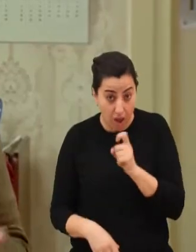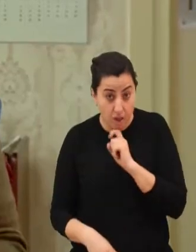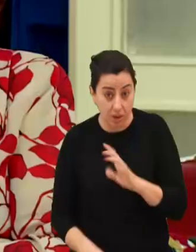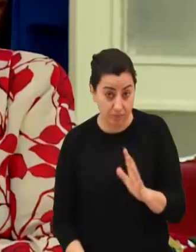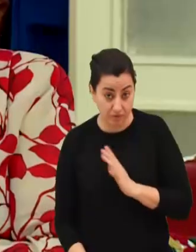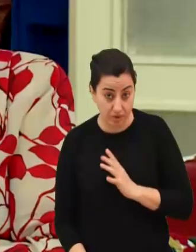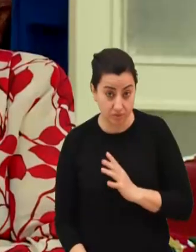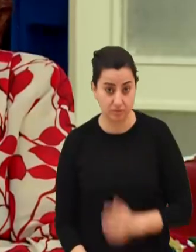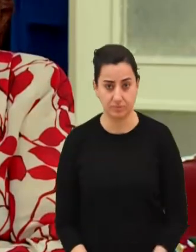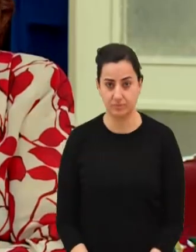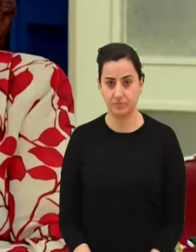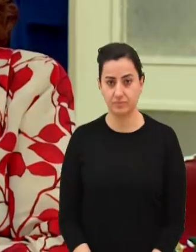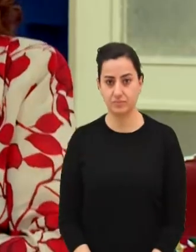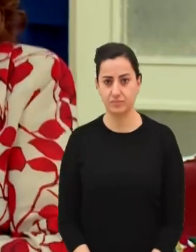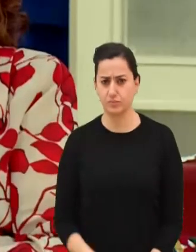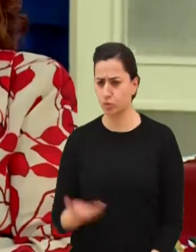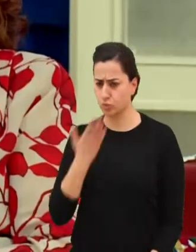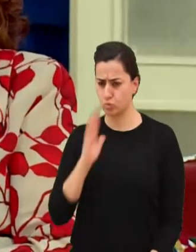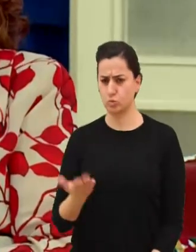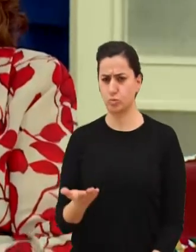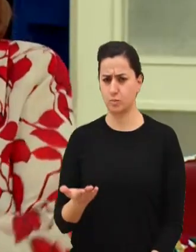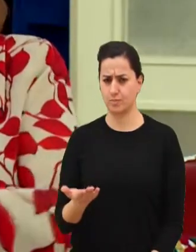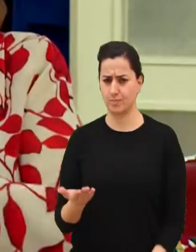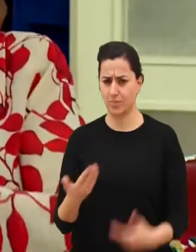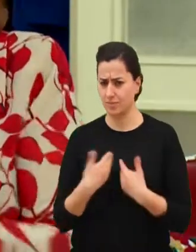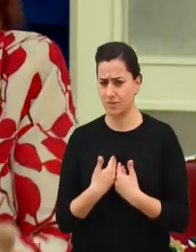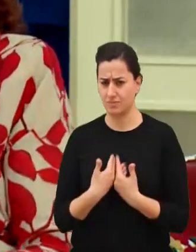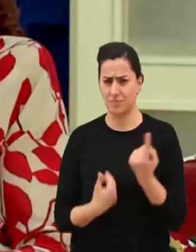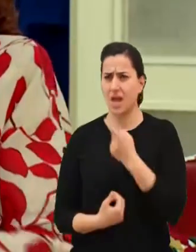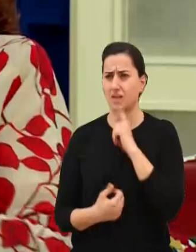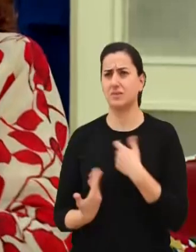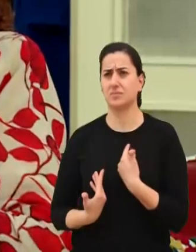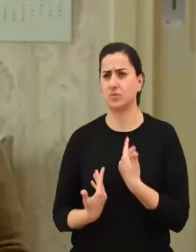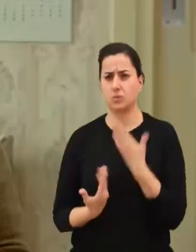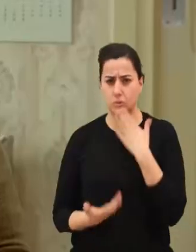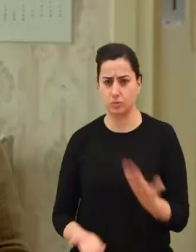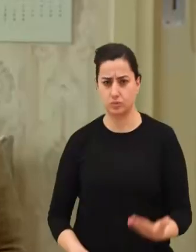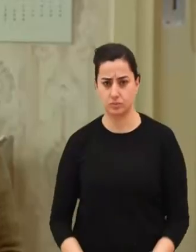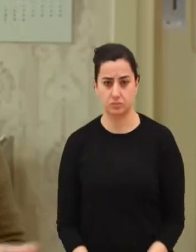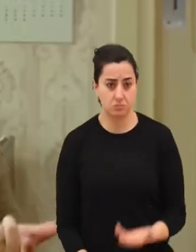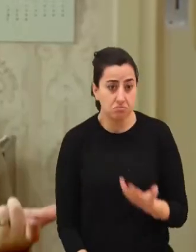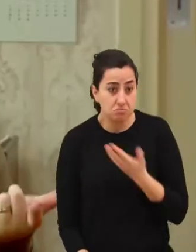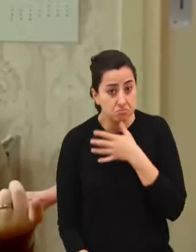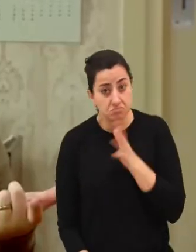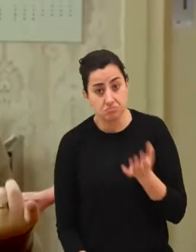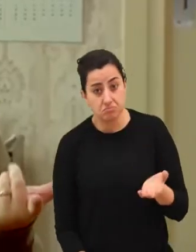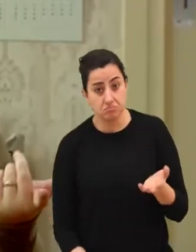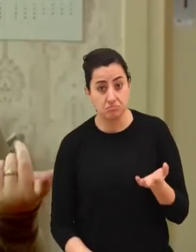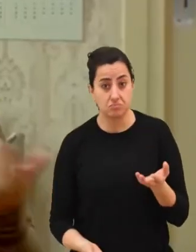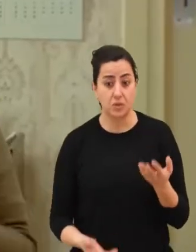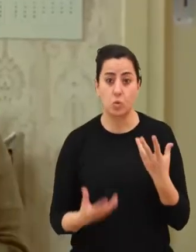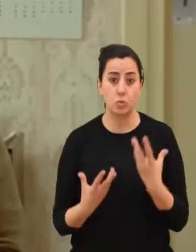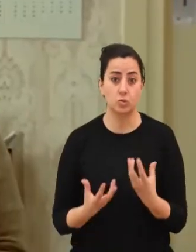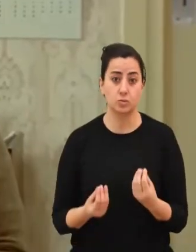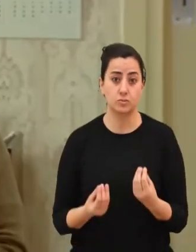mı oldu acaba? Yok canım. Yani benim nasıl bir hatam olabilir ki? Ne bileyim. Ne